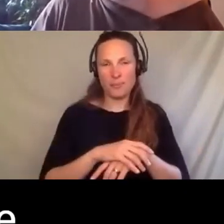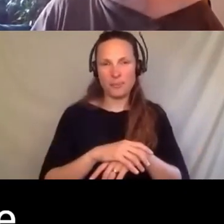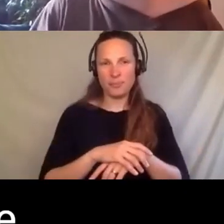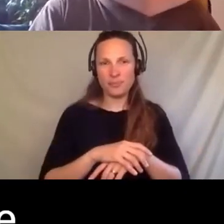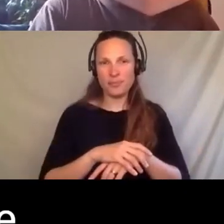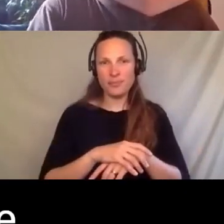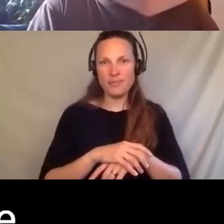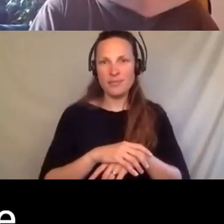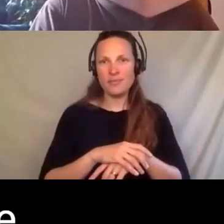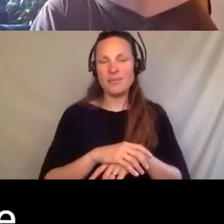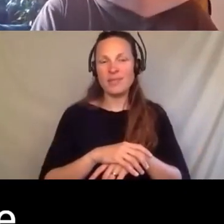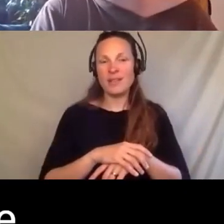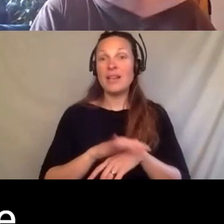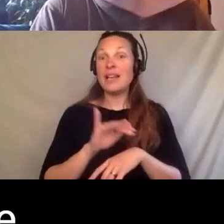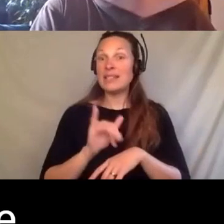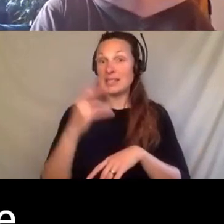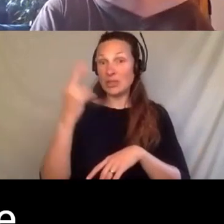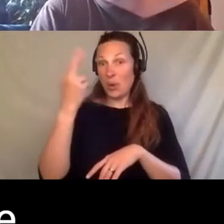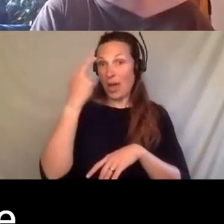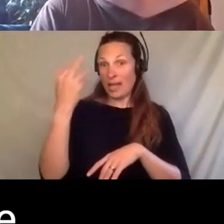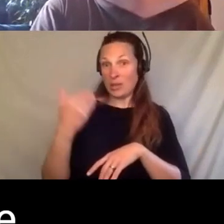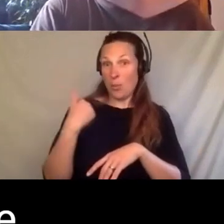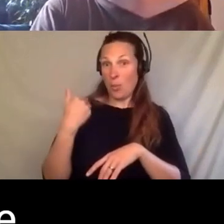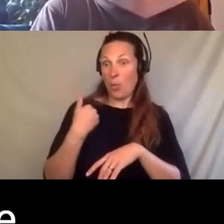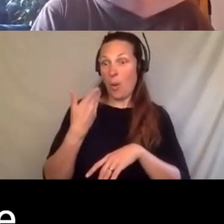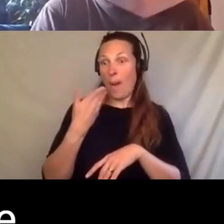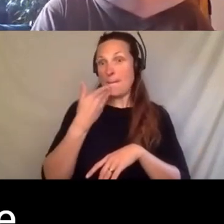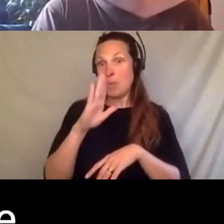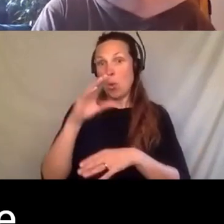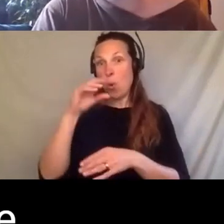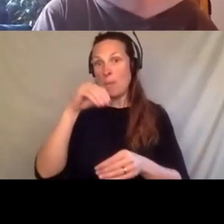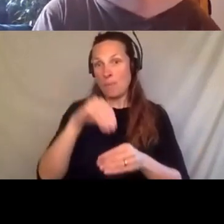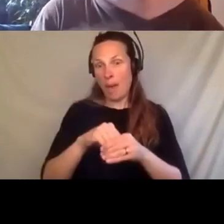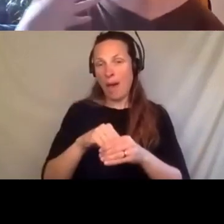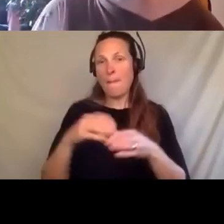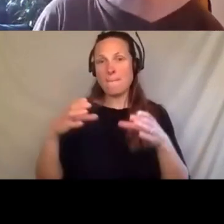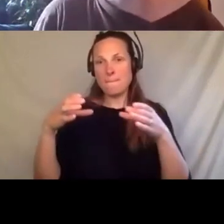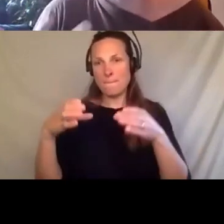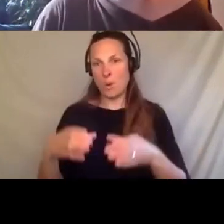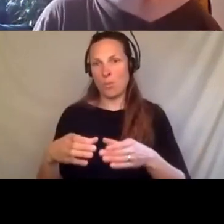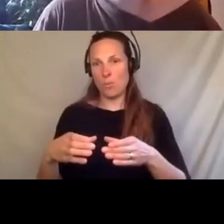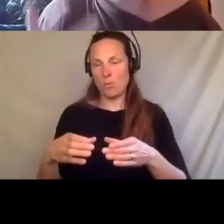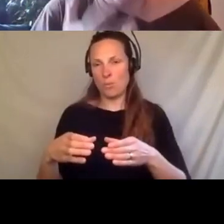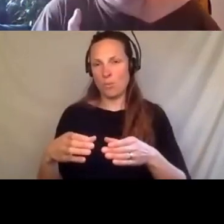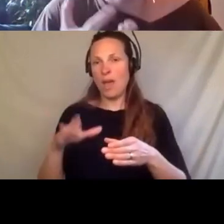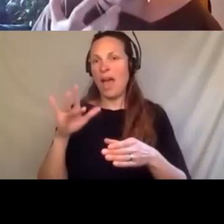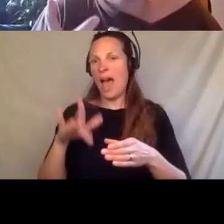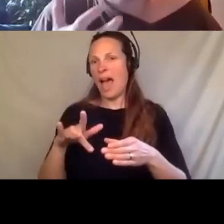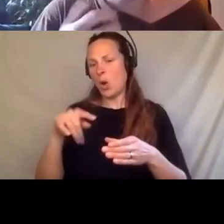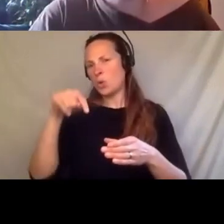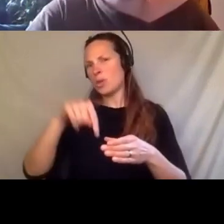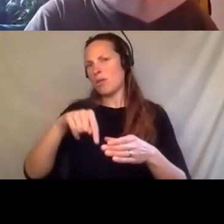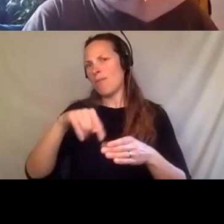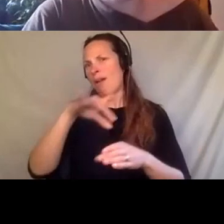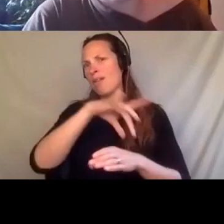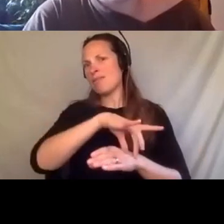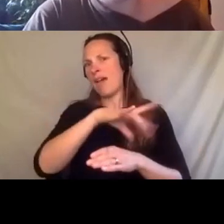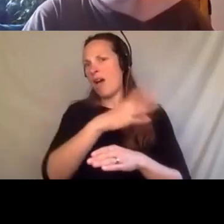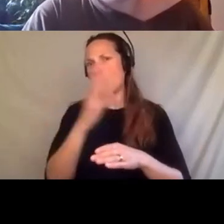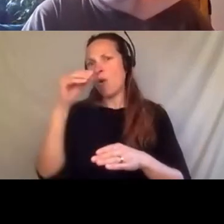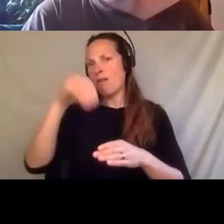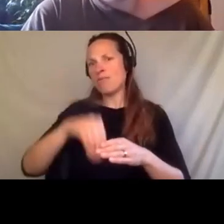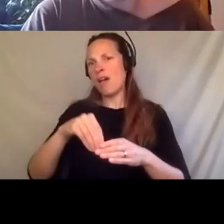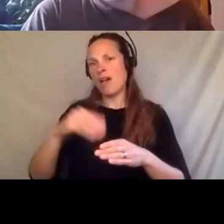pour cela que c'est préférable de le faire en pot. Parce que comme ça, vous avez un contrôle sur le type de terre dans lequel il